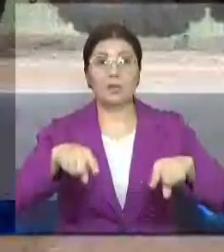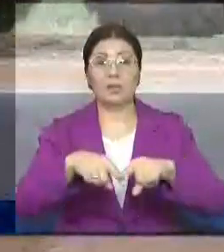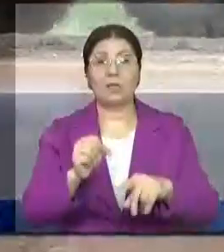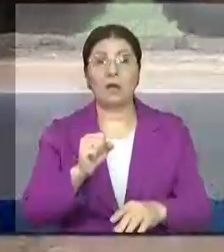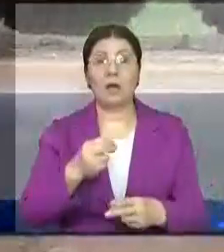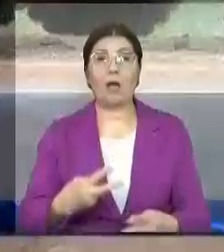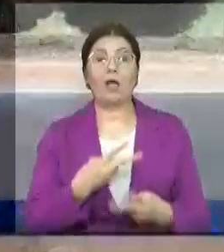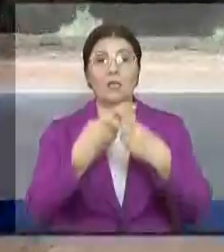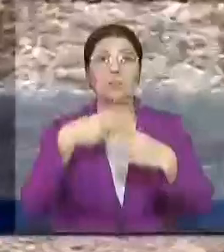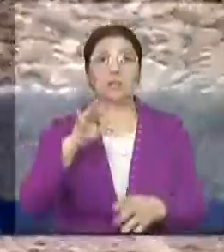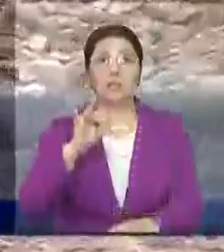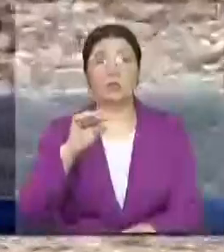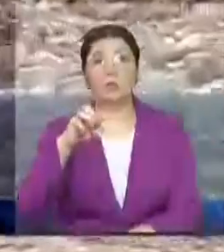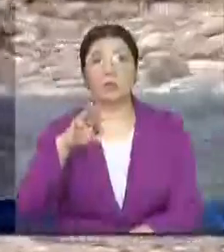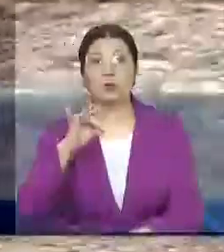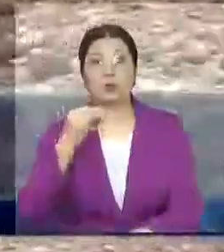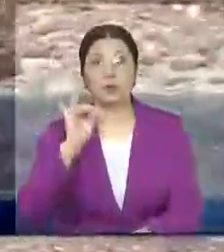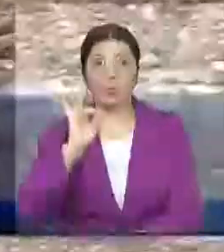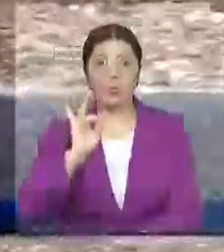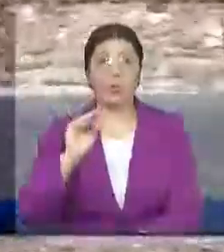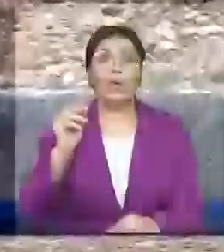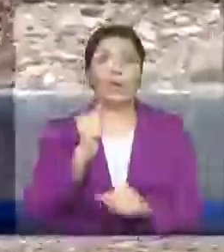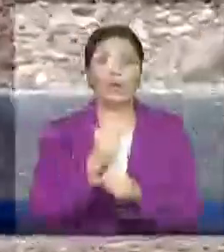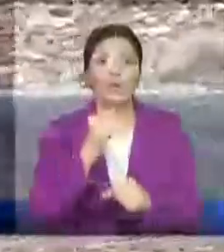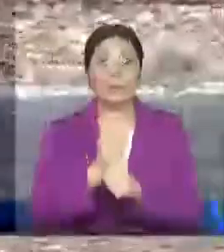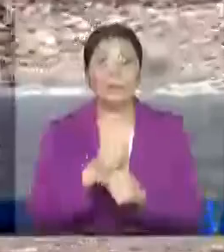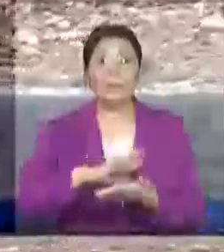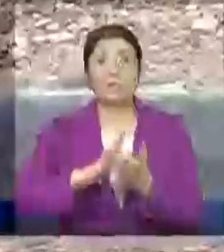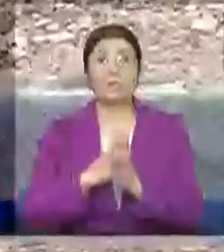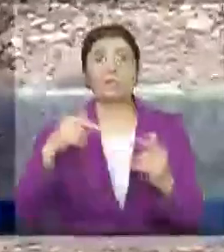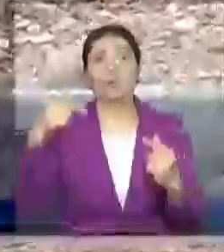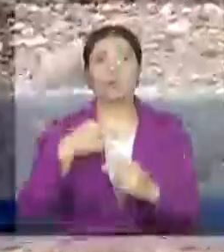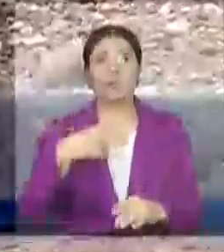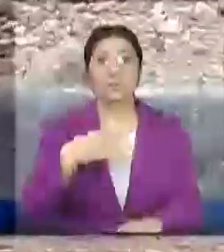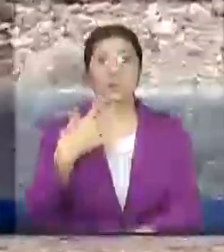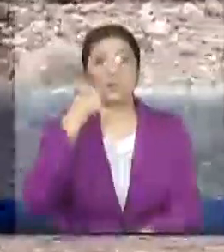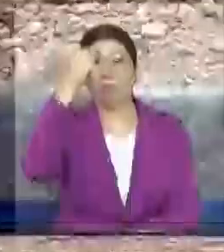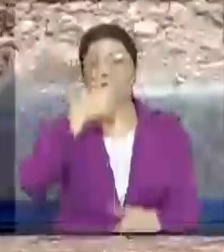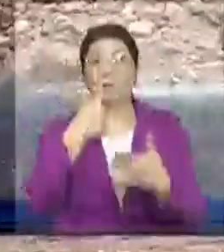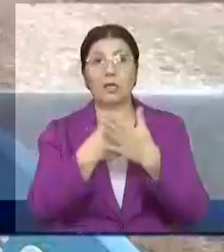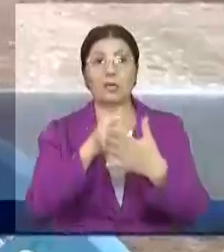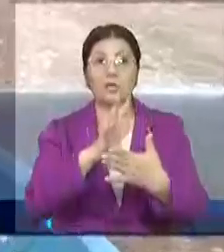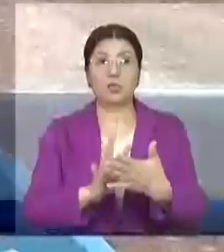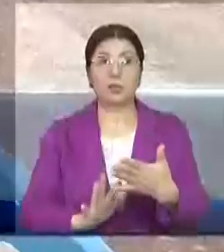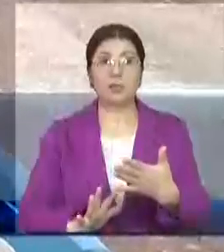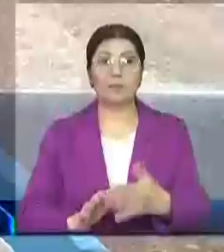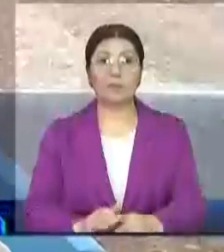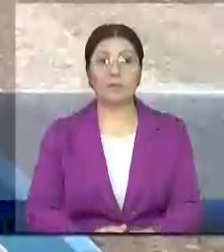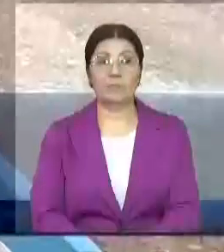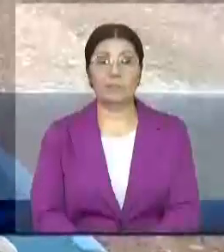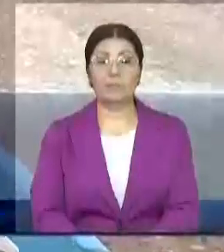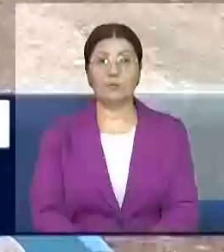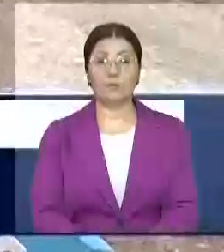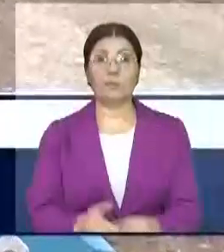Дұрыс-Строй жауапкершілігі шектеулі серіктестігі жүзеге асырады. Жол құрылысы келісімшарт бойынша 2025 жылға дейін жалғасады. Мы являемся